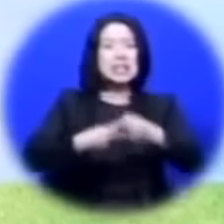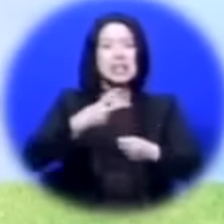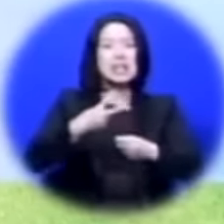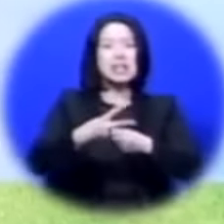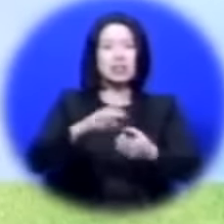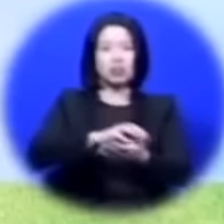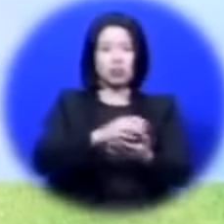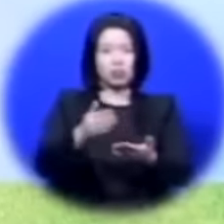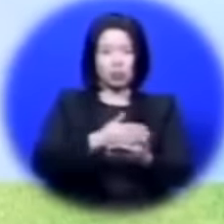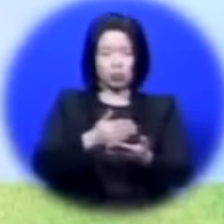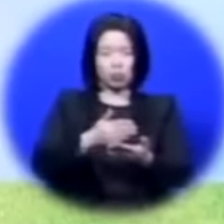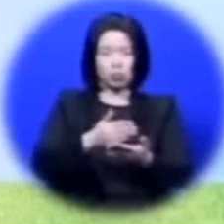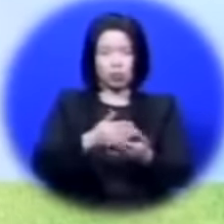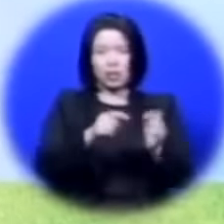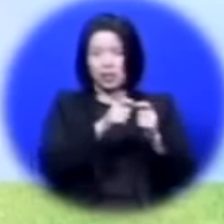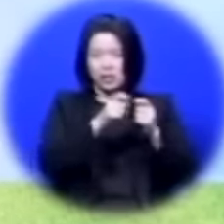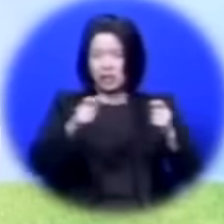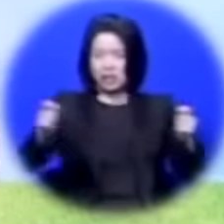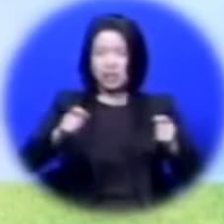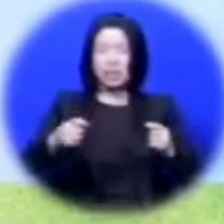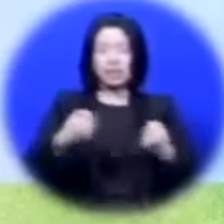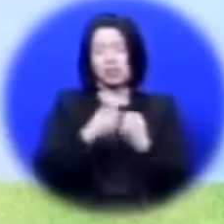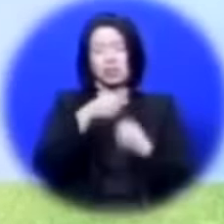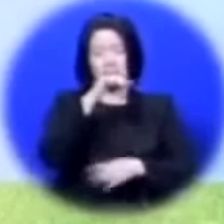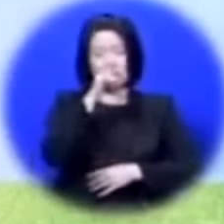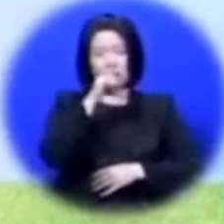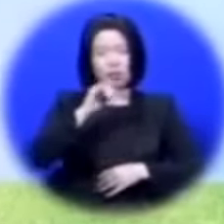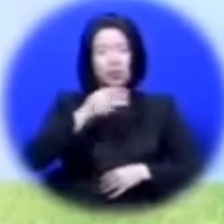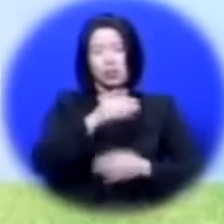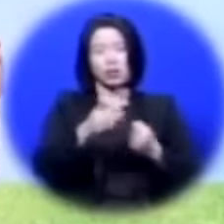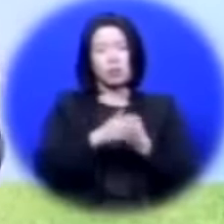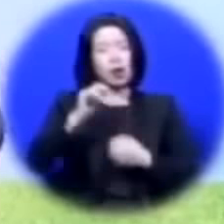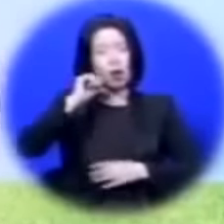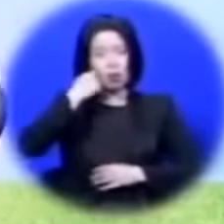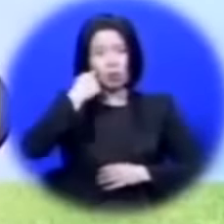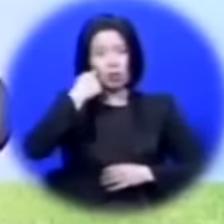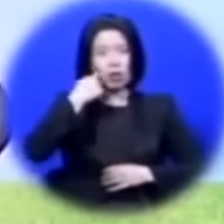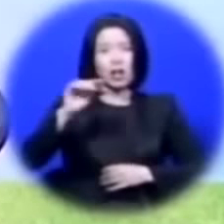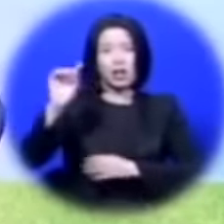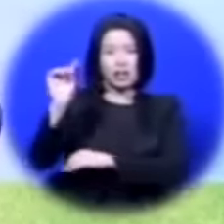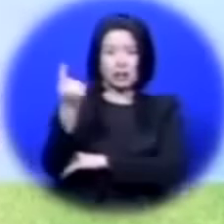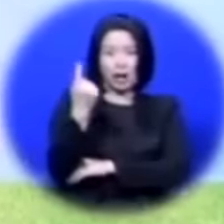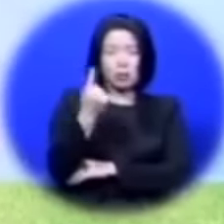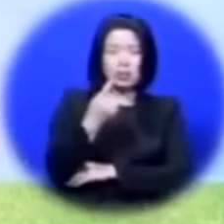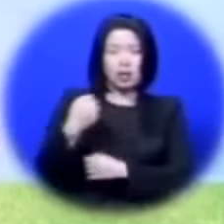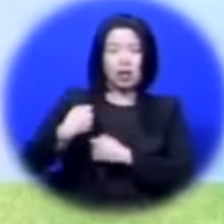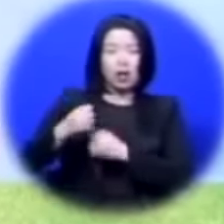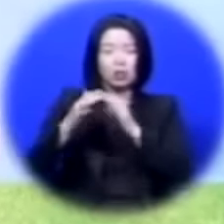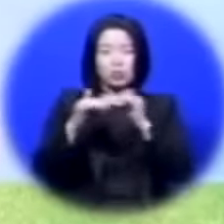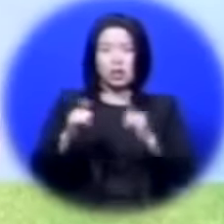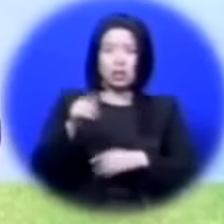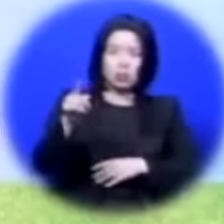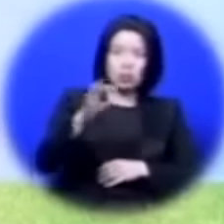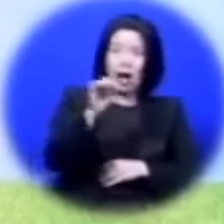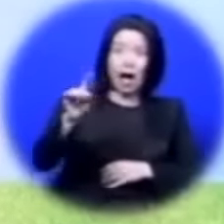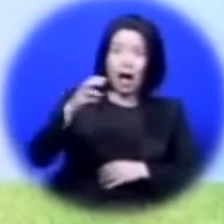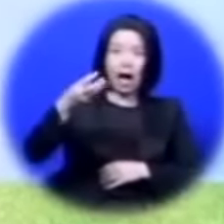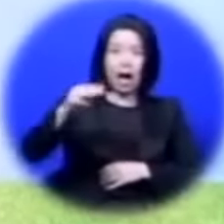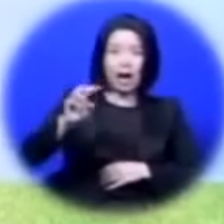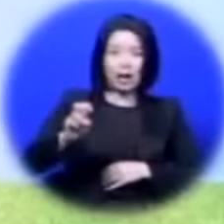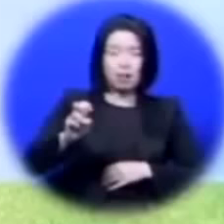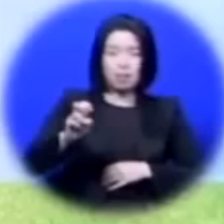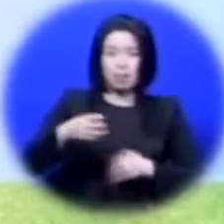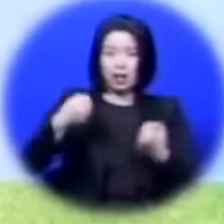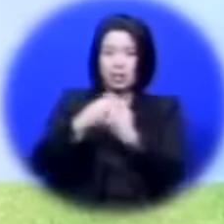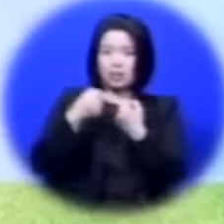상당히 어려운 전쟁이었죠 다윗의 군사들이 그 북쪽에 아람과 전쟁에 거의 다 동원이